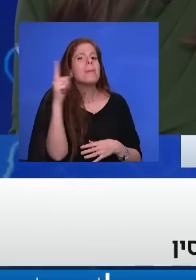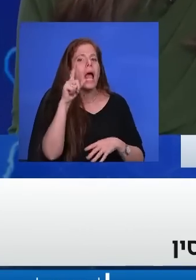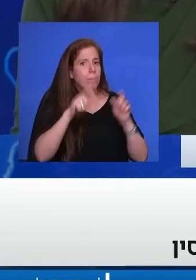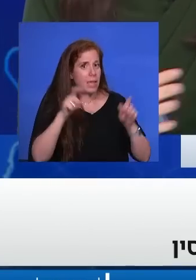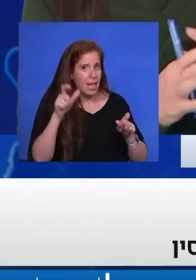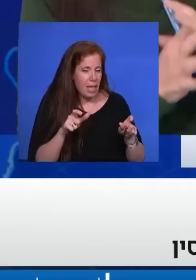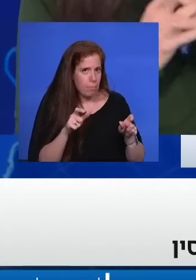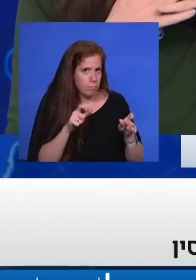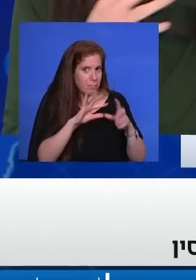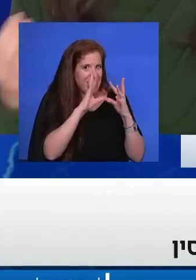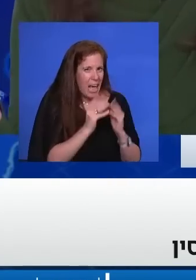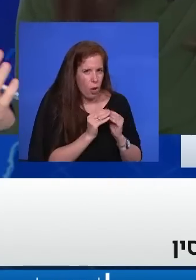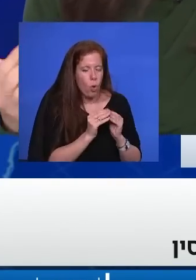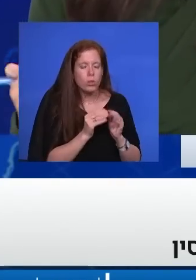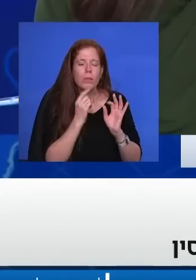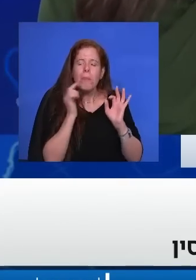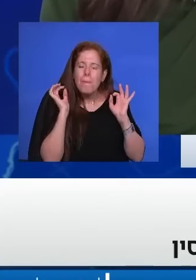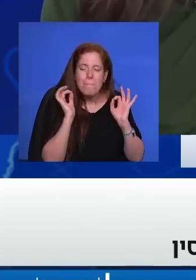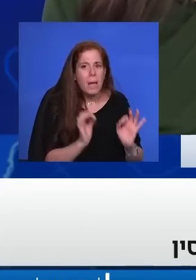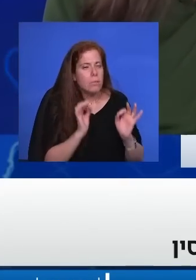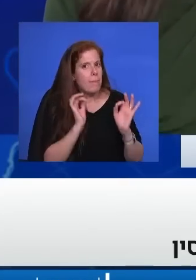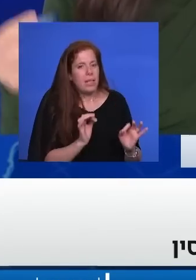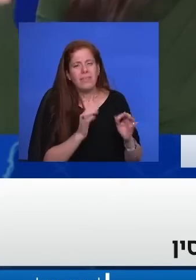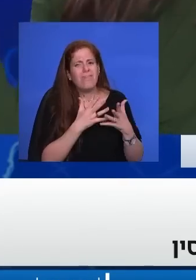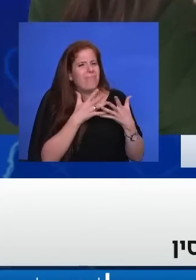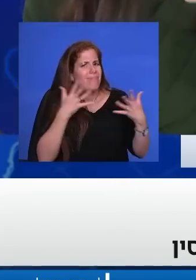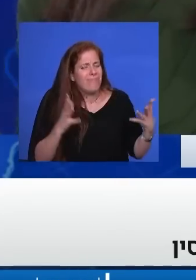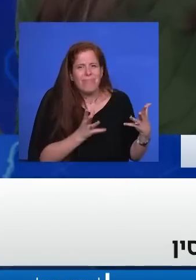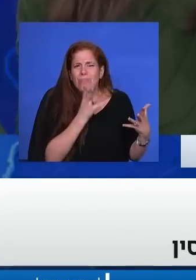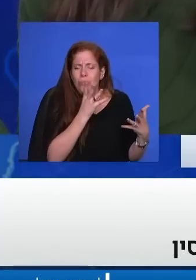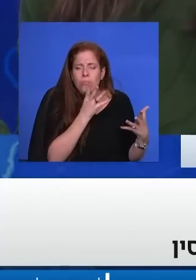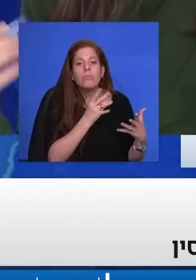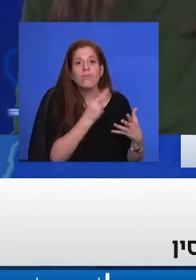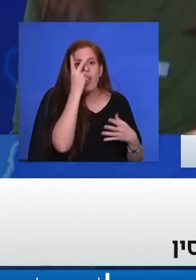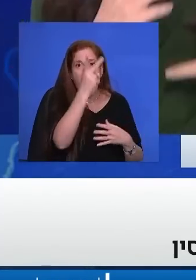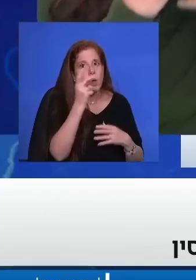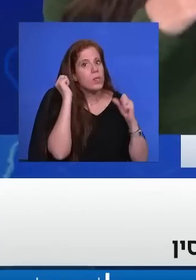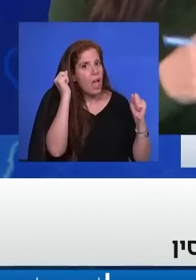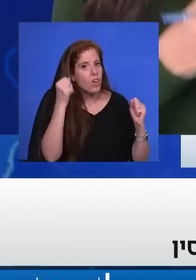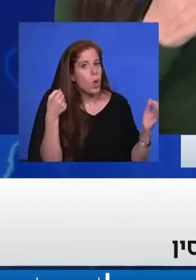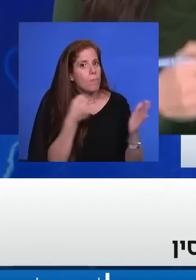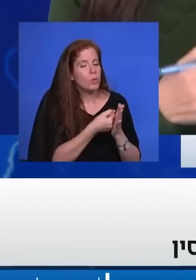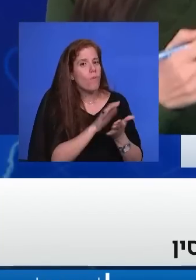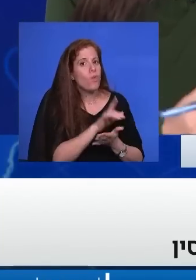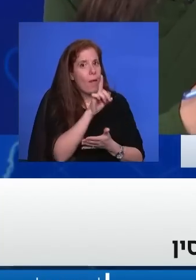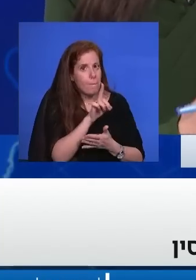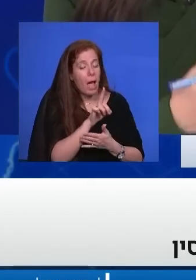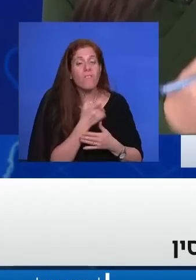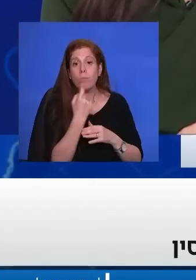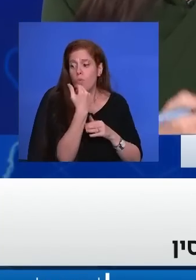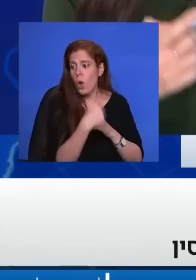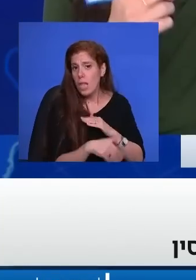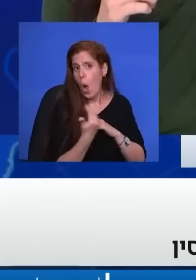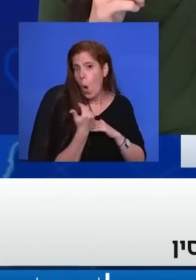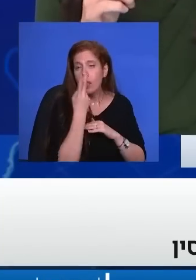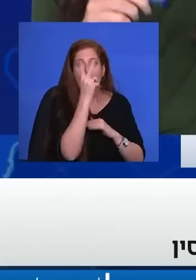הכל, כלומר ההיקפים הם באמת באמת עצומים. וראינו את ההפגנות אז בסוף נובמבר, ובשבועות האחרונים אנחנו רואים באמת